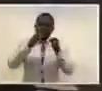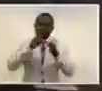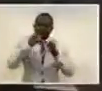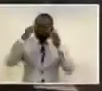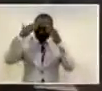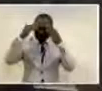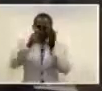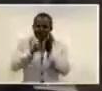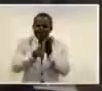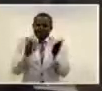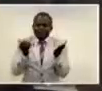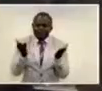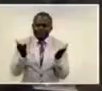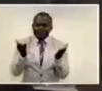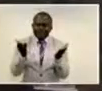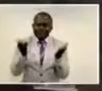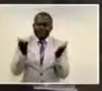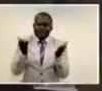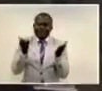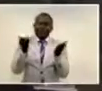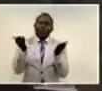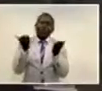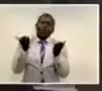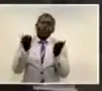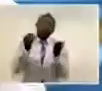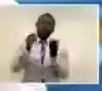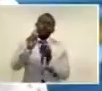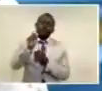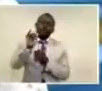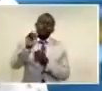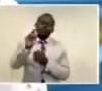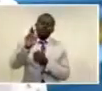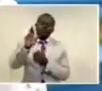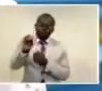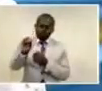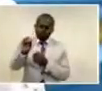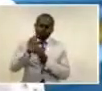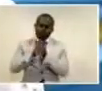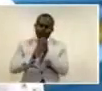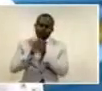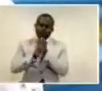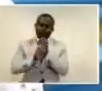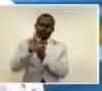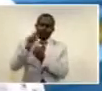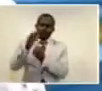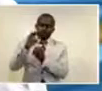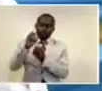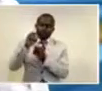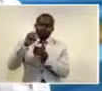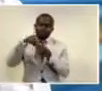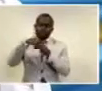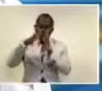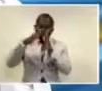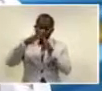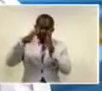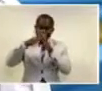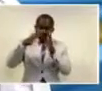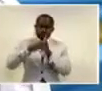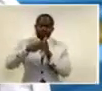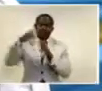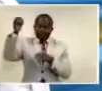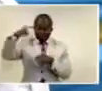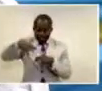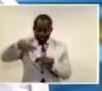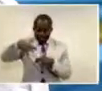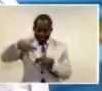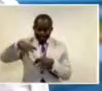neza ikibazo. Uri uwa hehe? Ndi uwa Kicukiro. Mu karere ka Kicukiro. Kicukiro mu mujyi wa Kigali?